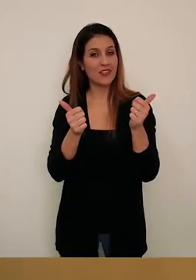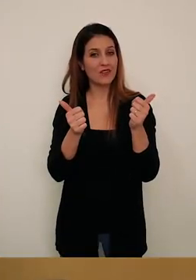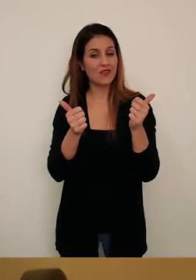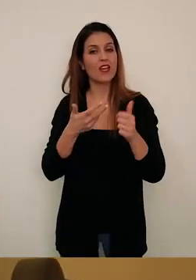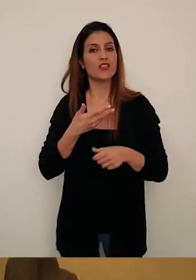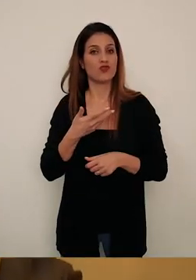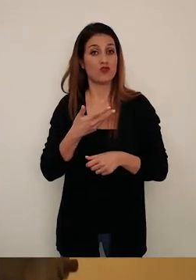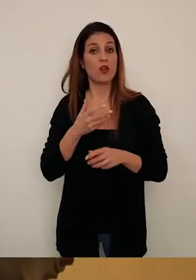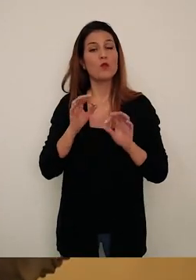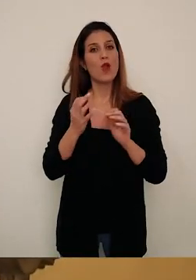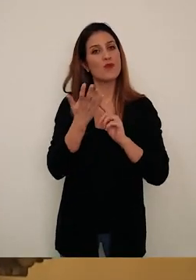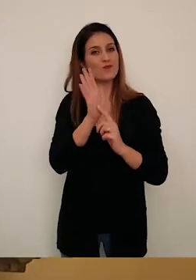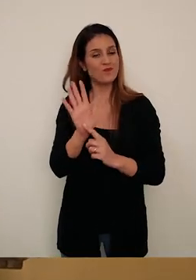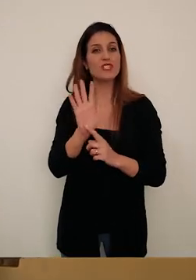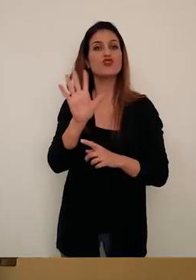Minerva.